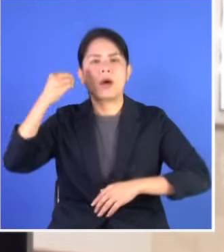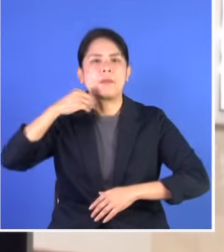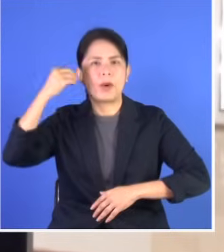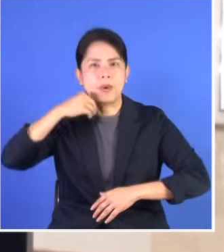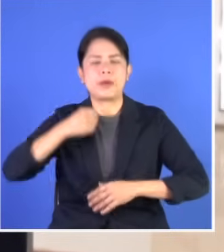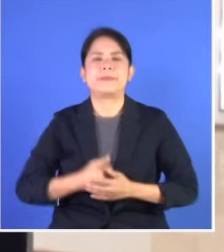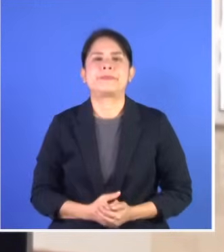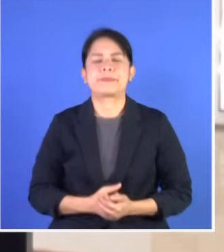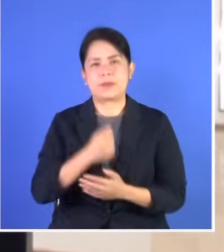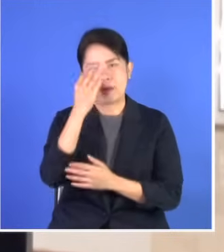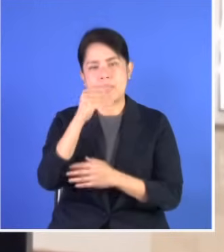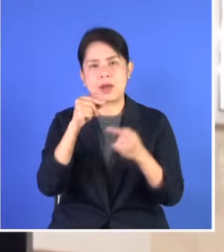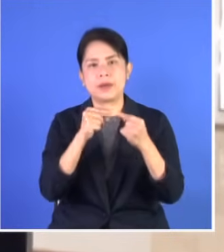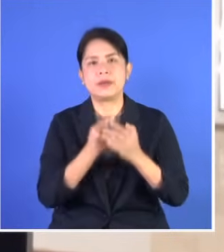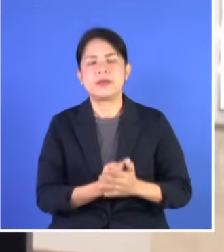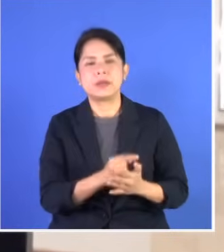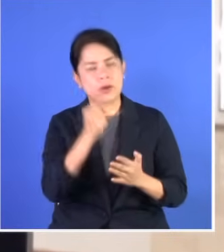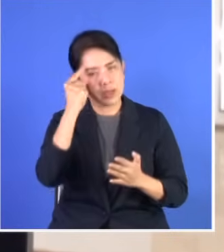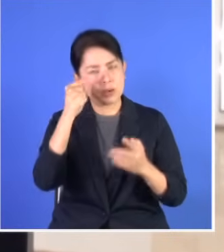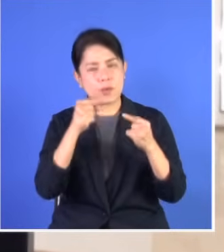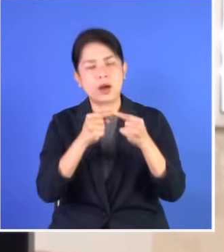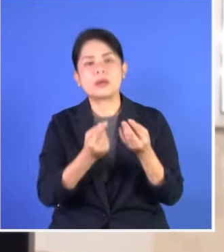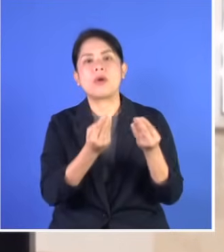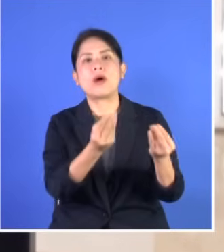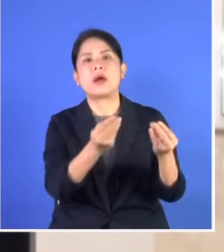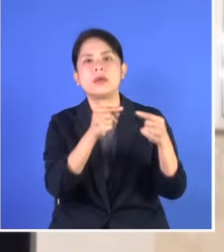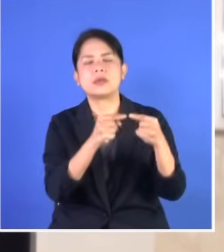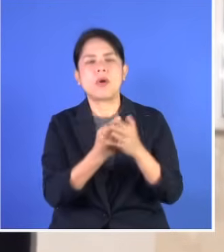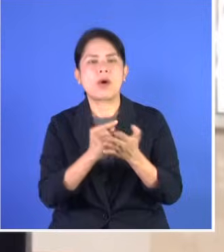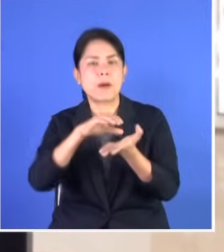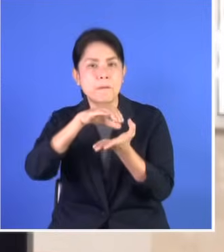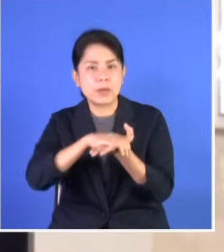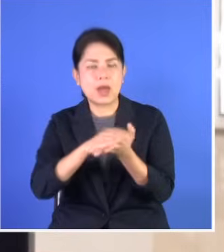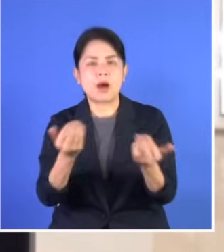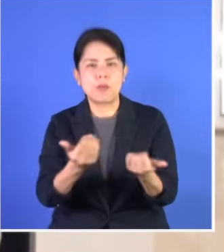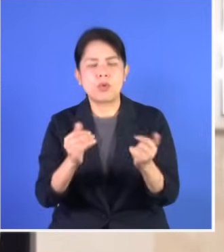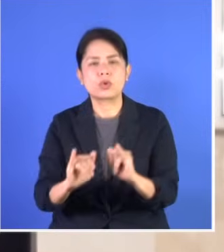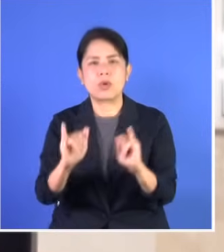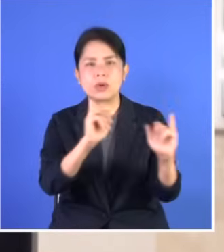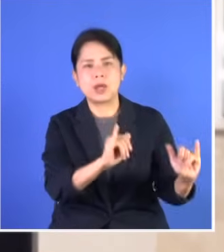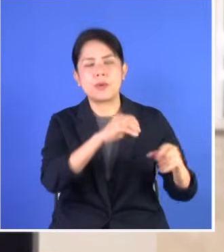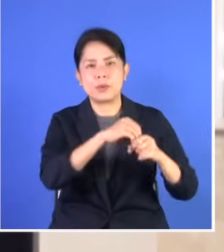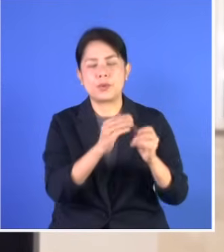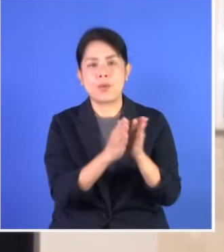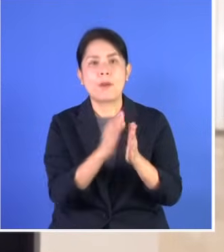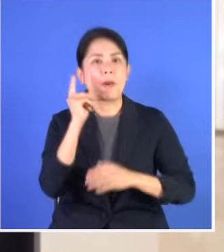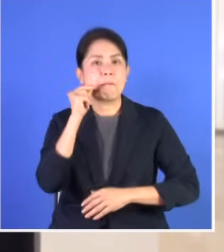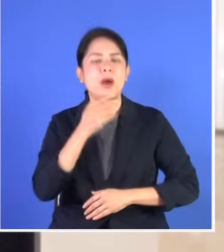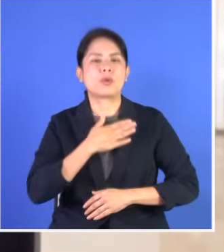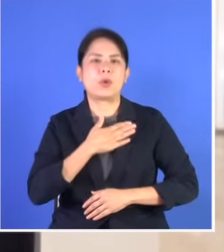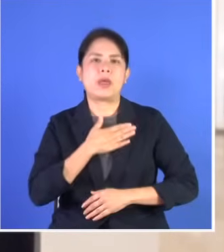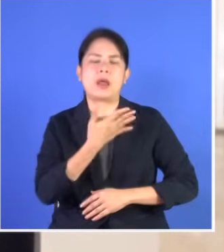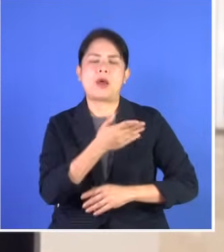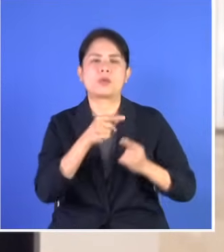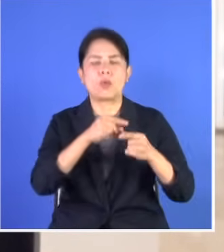บูอยู่ที่บ้านผมเนี่ยกับอยู่กับแม่ผมดีกว่าว่างั้นที่ปากเกร็ดเนี่ยเมื่อช่วงสิ้นเดือนสิงหาที่ผ่านมาอยู่ได้ประมาณสัก9วันเท่านั้นก็มีปัญหากันอี